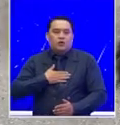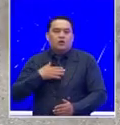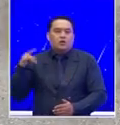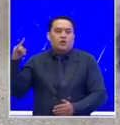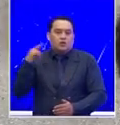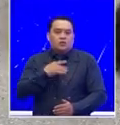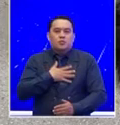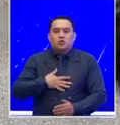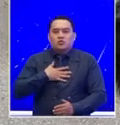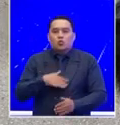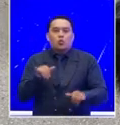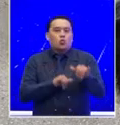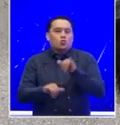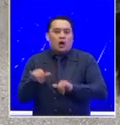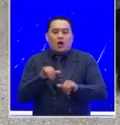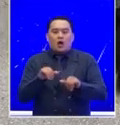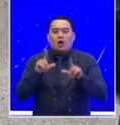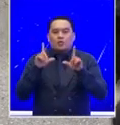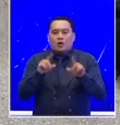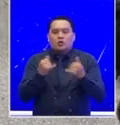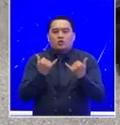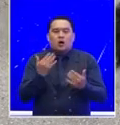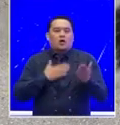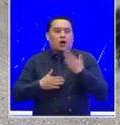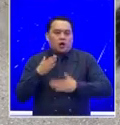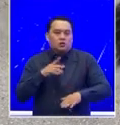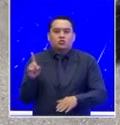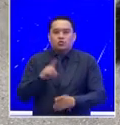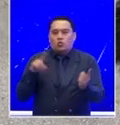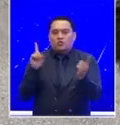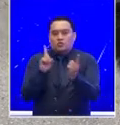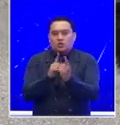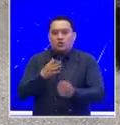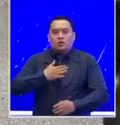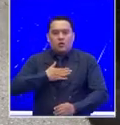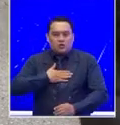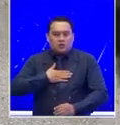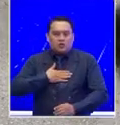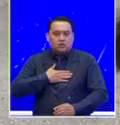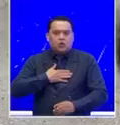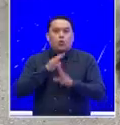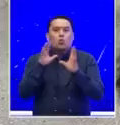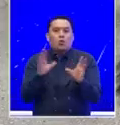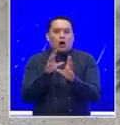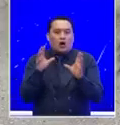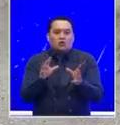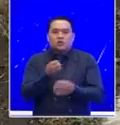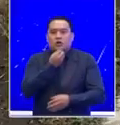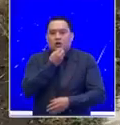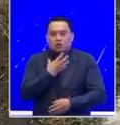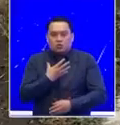переживали, думали, куда, что, как будет. Но рады, встретили нас и прям ухаживали за нас очень